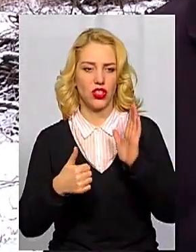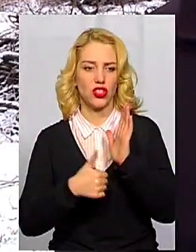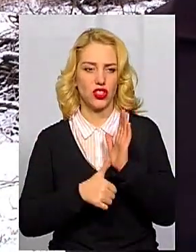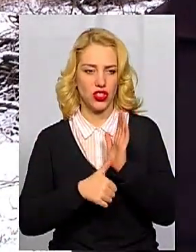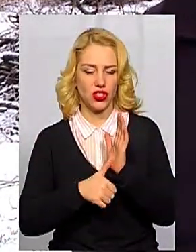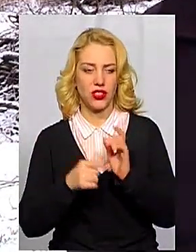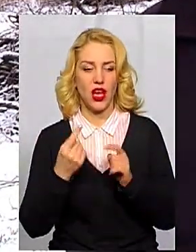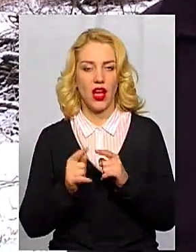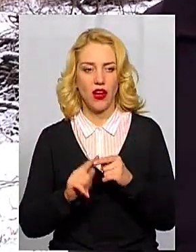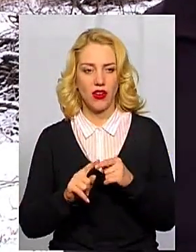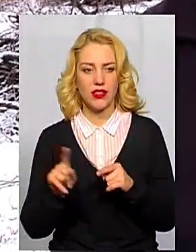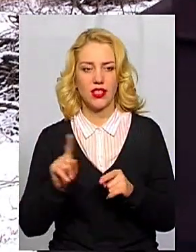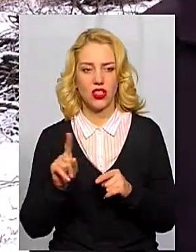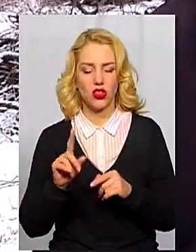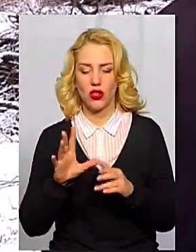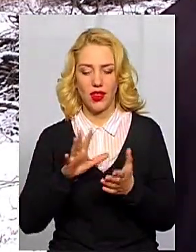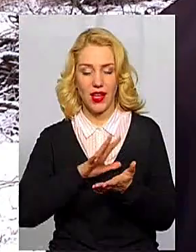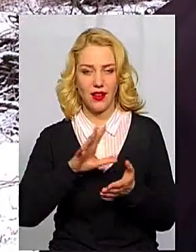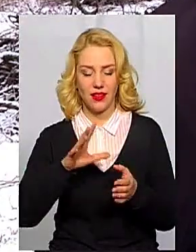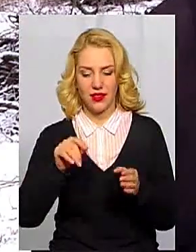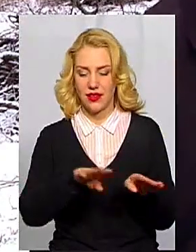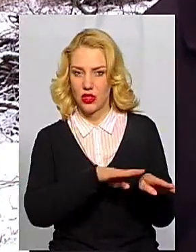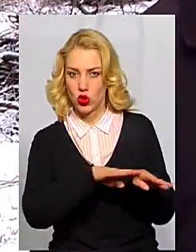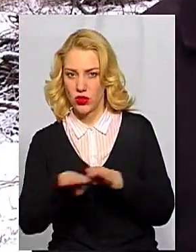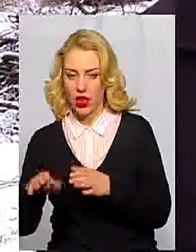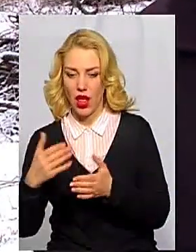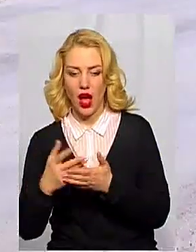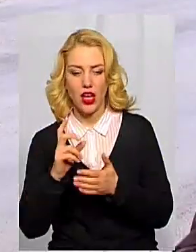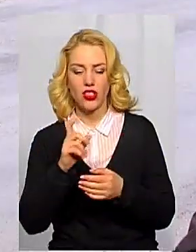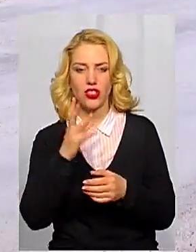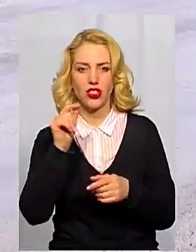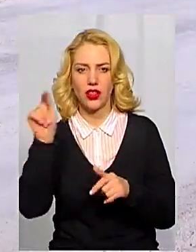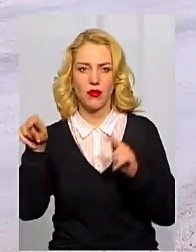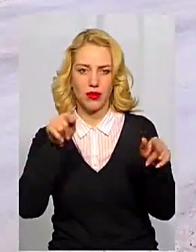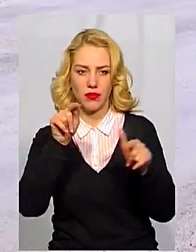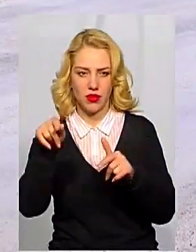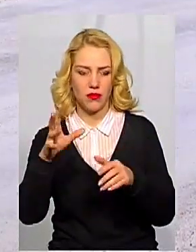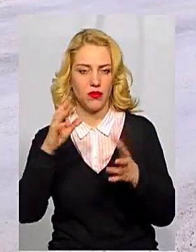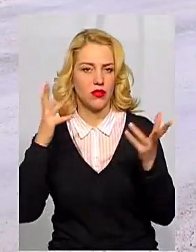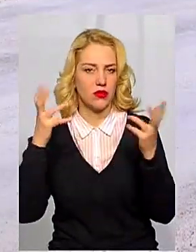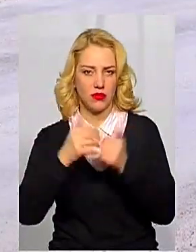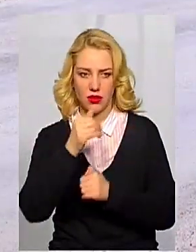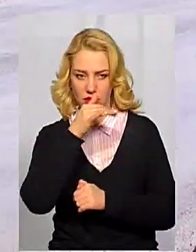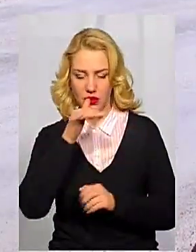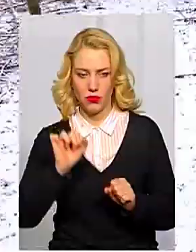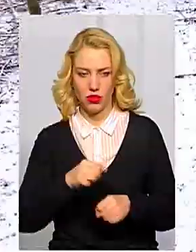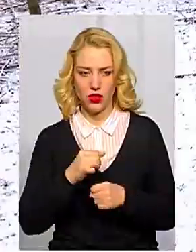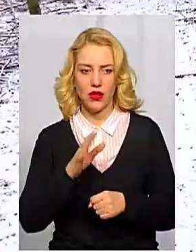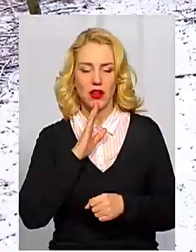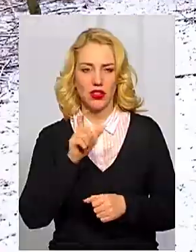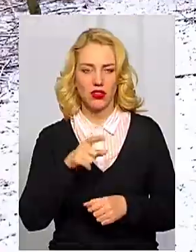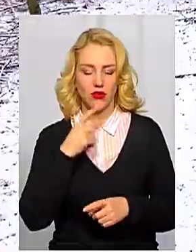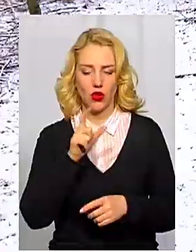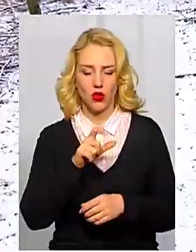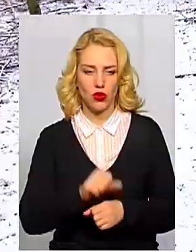суцільно. А це, що вони не суцільно, от санітарно, то це не посчитає скільки. Місцева жителька Оксана Саменюк каже, люди з протестами